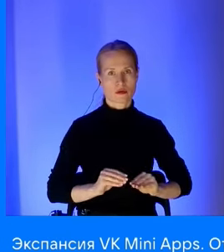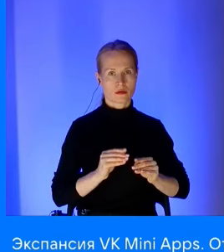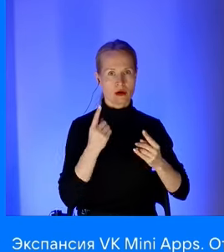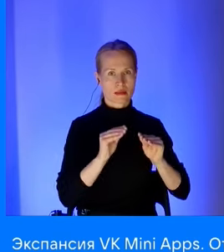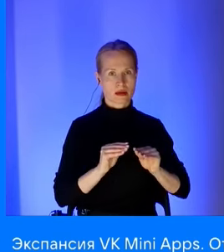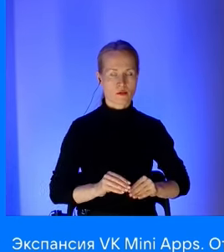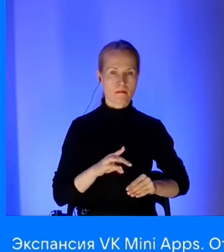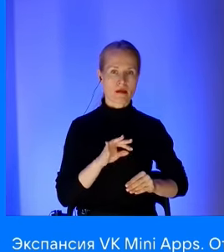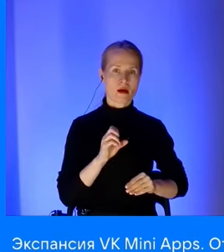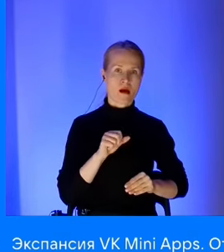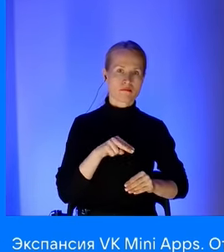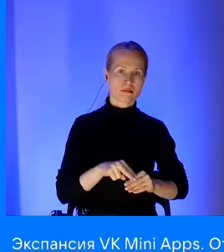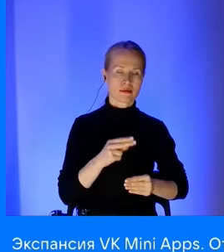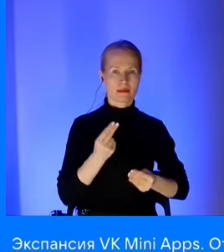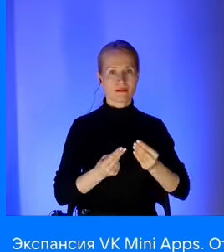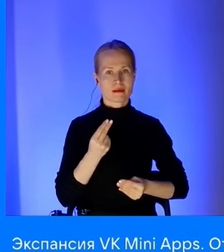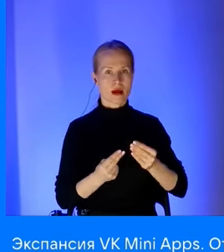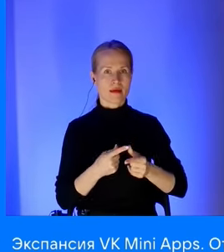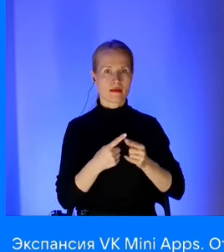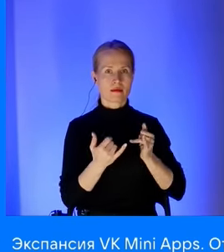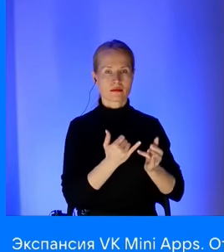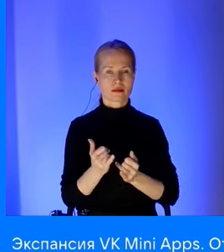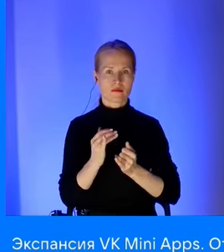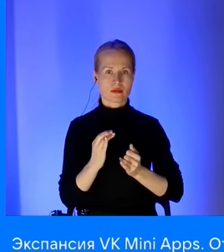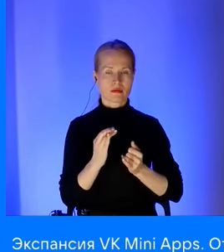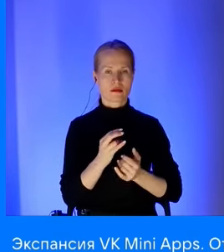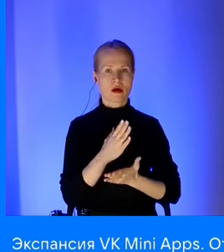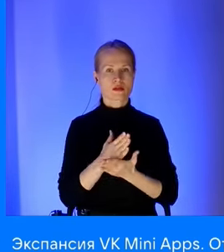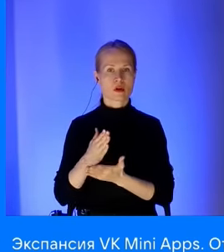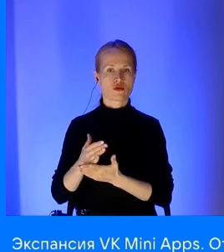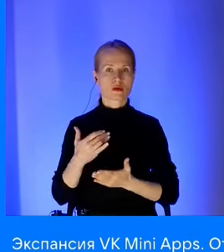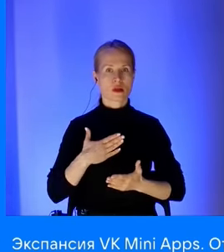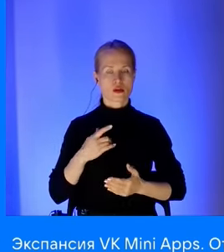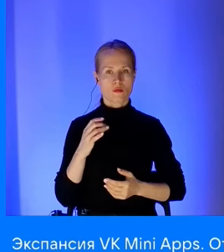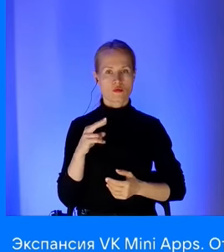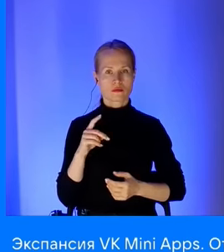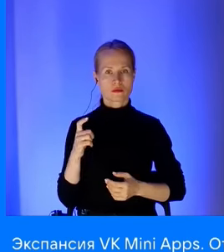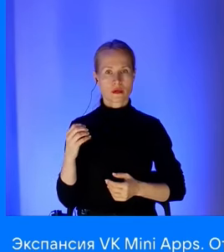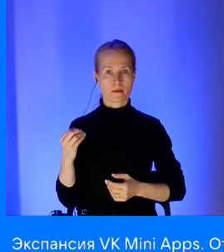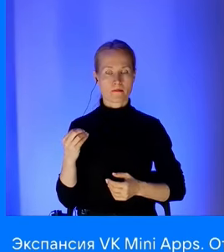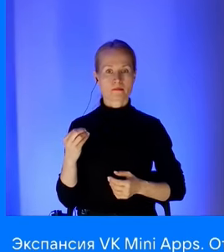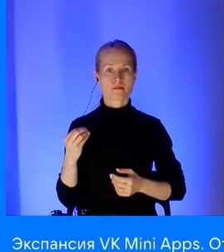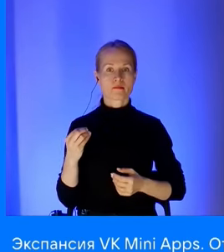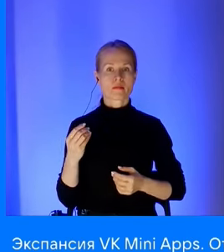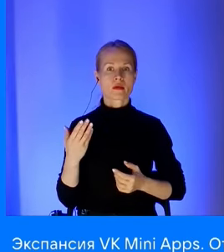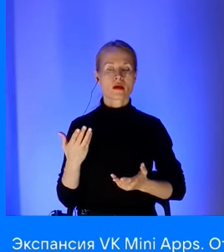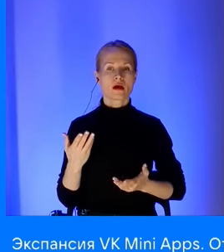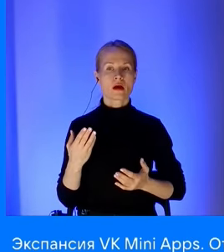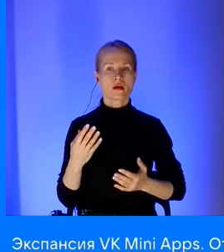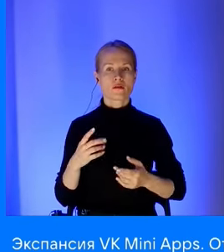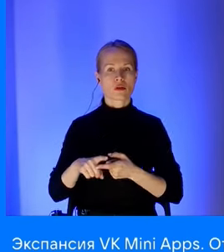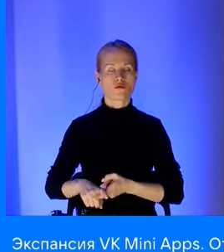быть мини-ап, игра или сервис. Оно размещено на нашем хостинге зачастую.